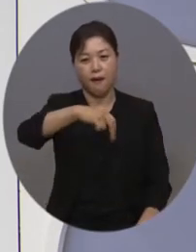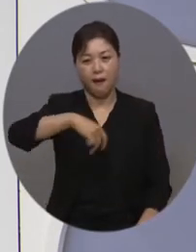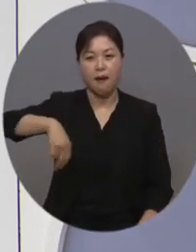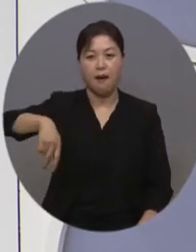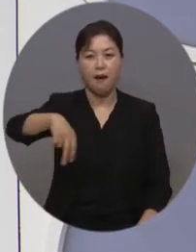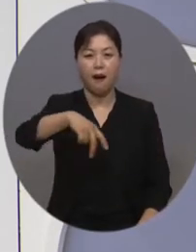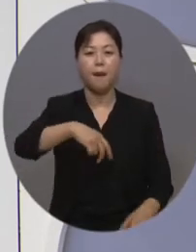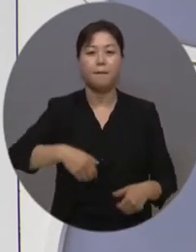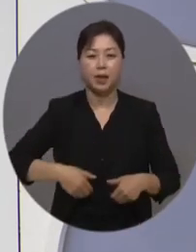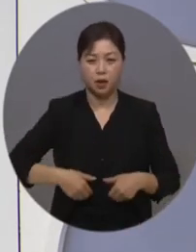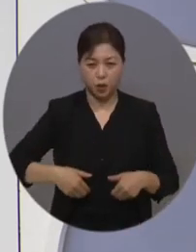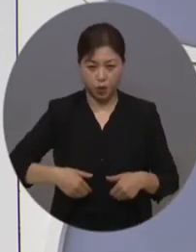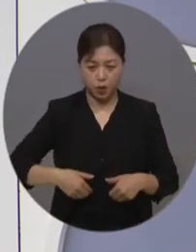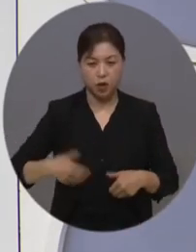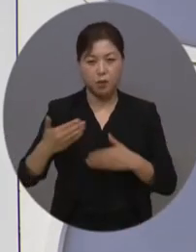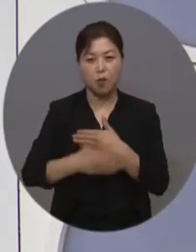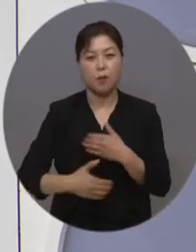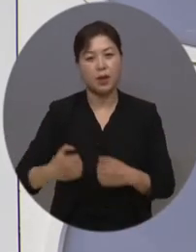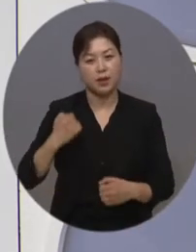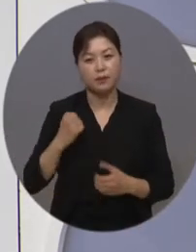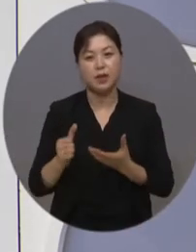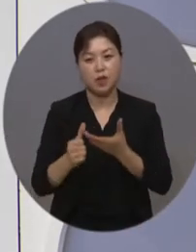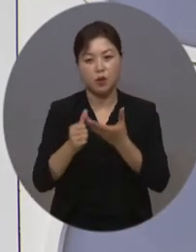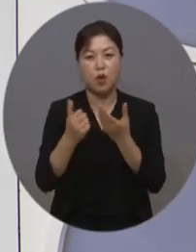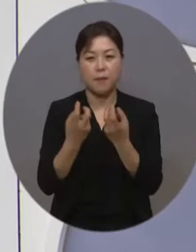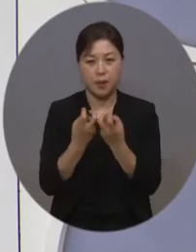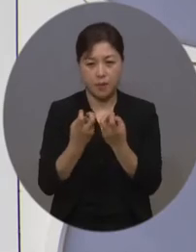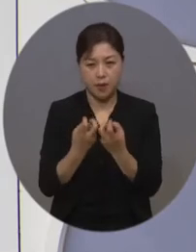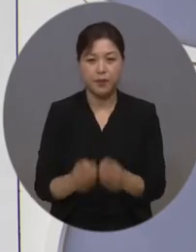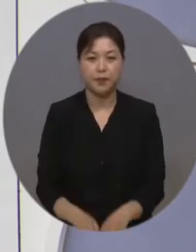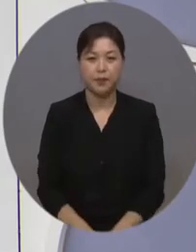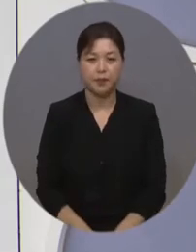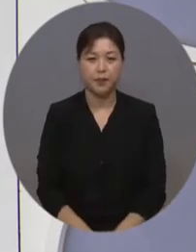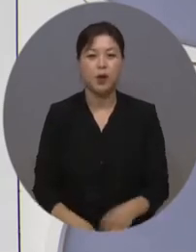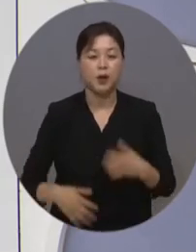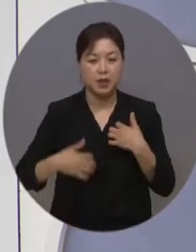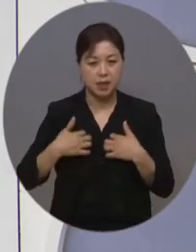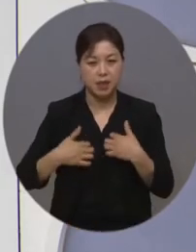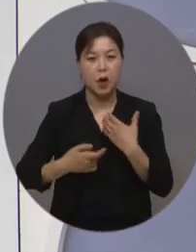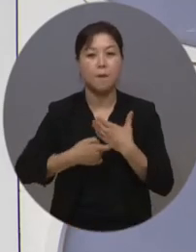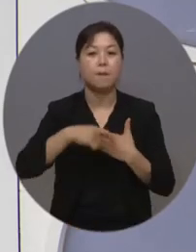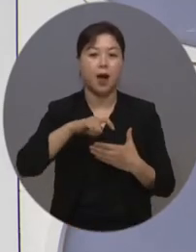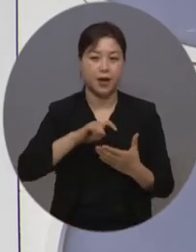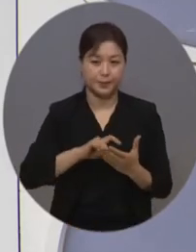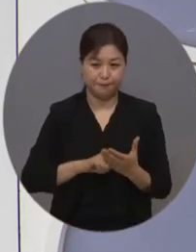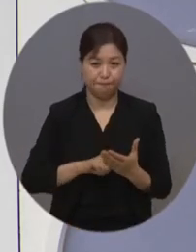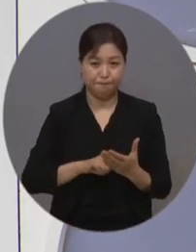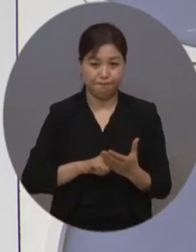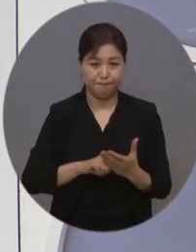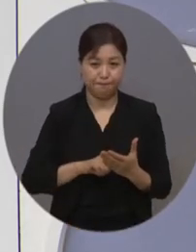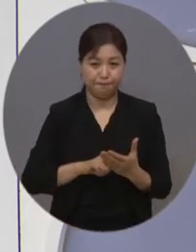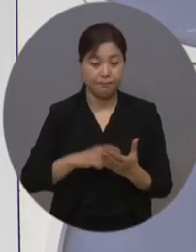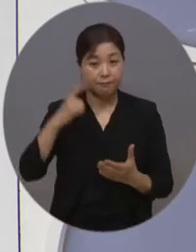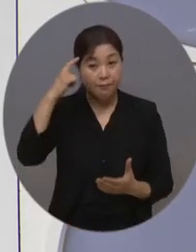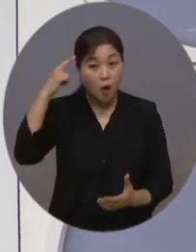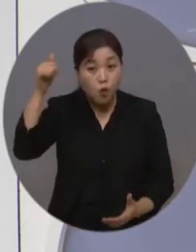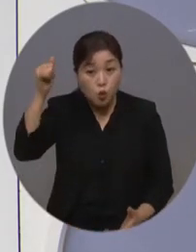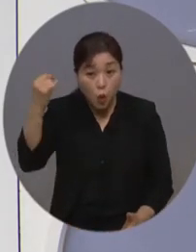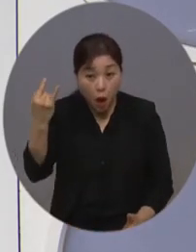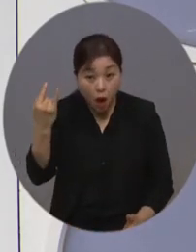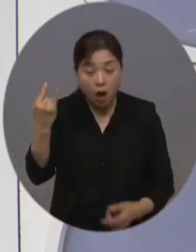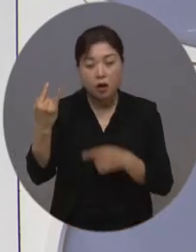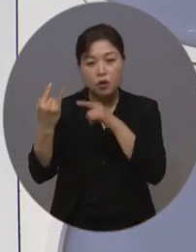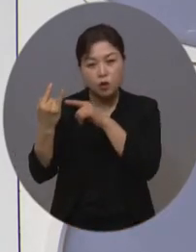면역 중에 이제 하나입니다. 그리고 이제 즐거운 마음으로 그래야지 뇌도 30%